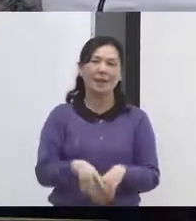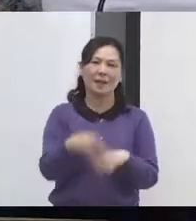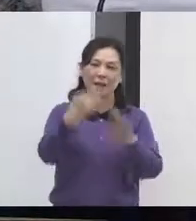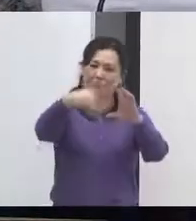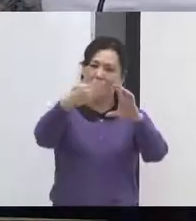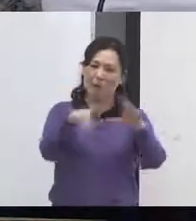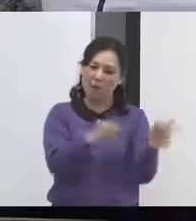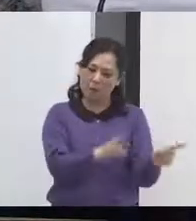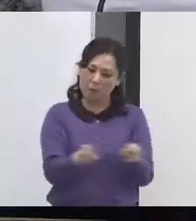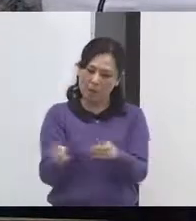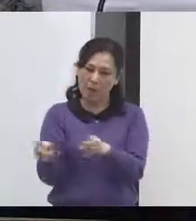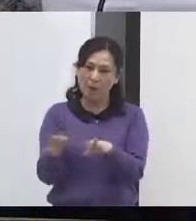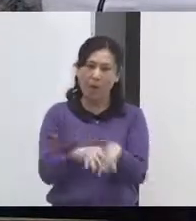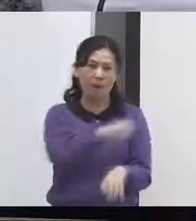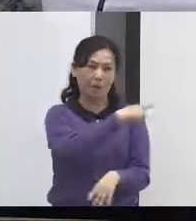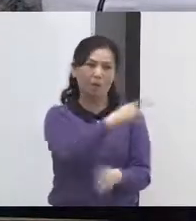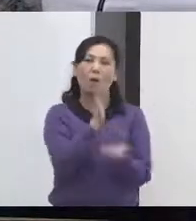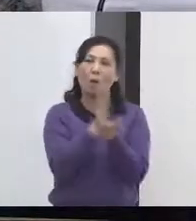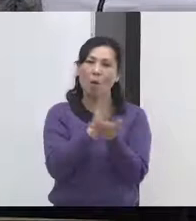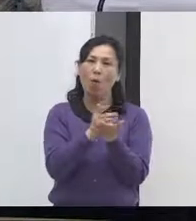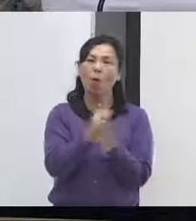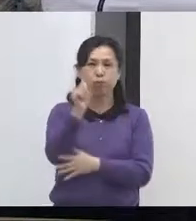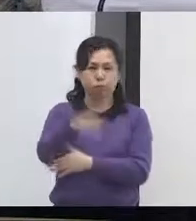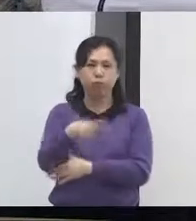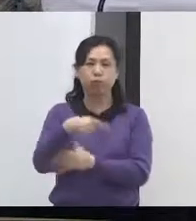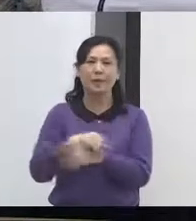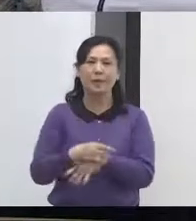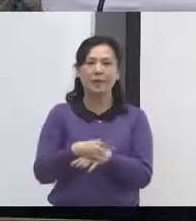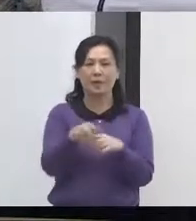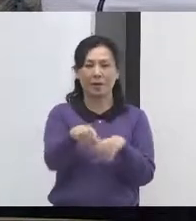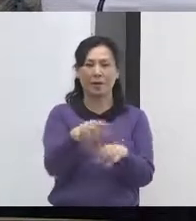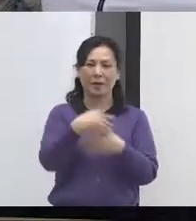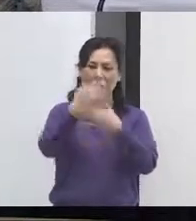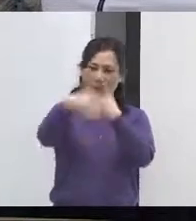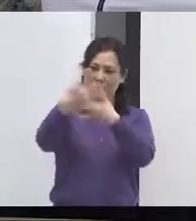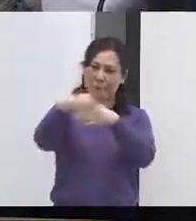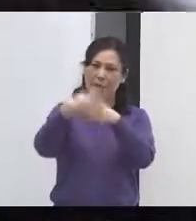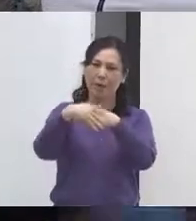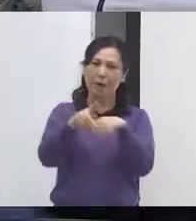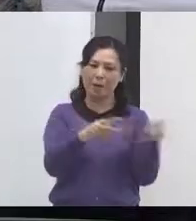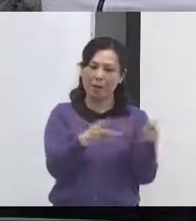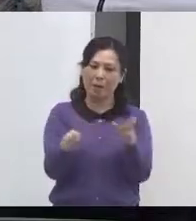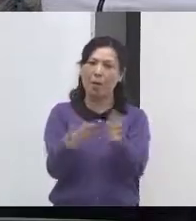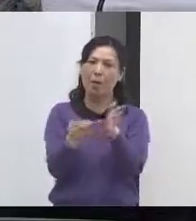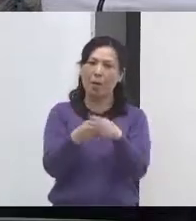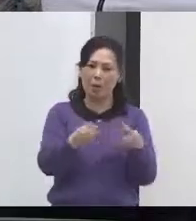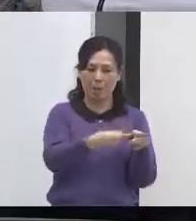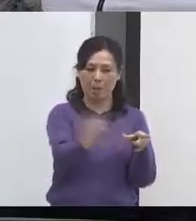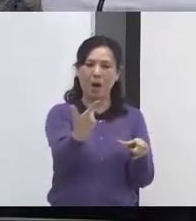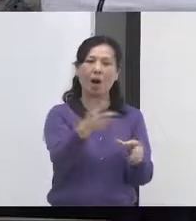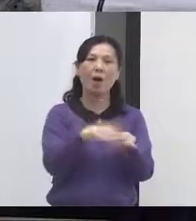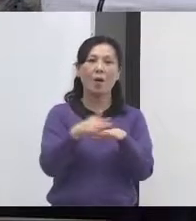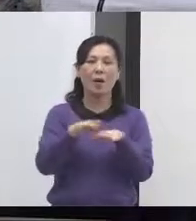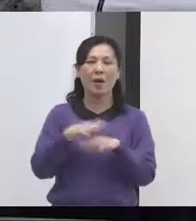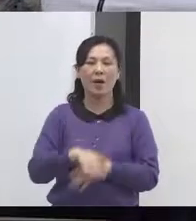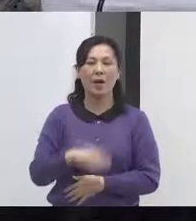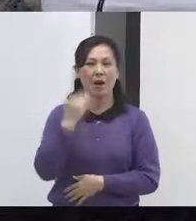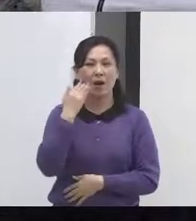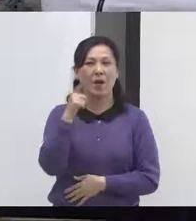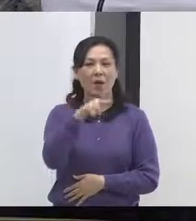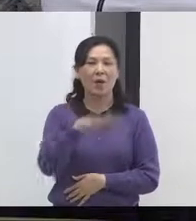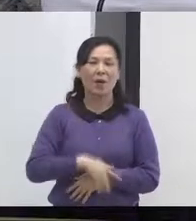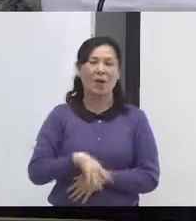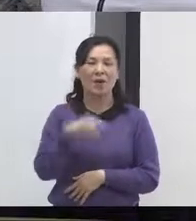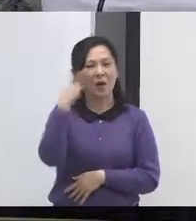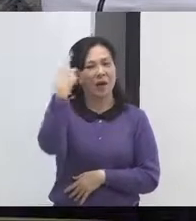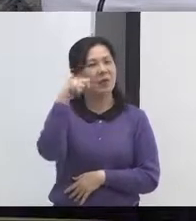在讲者同意的情况下，可能会将这些影像作为释放，所以做出释放。所以如果你对这些议题意犹未尽，将来想要继续